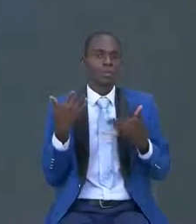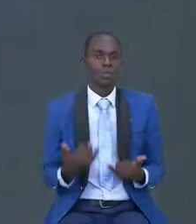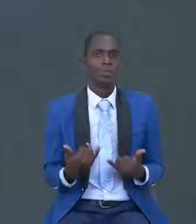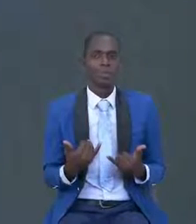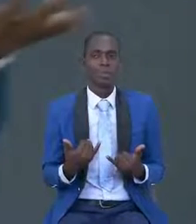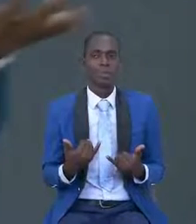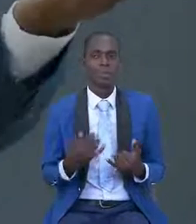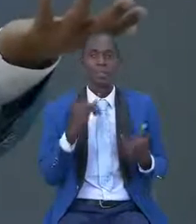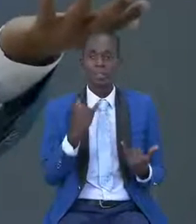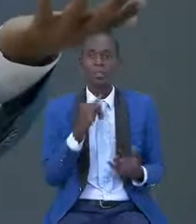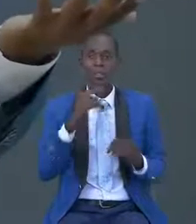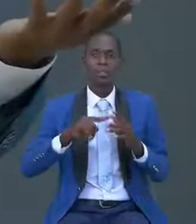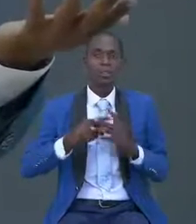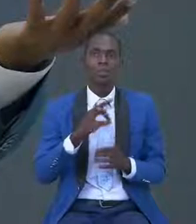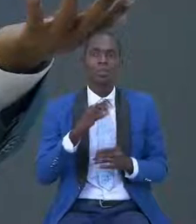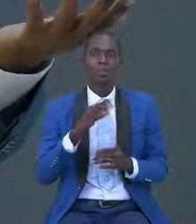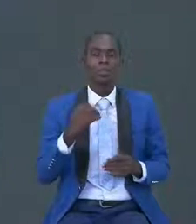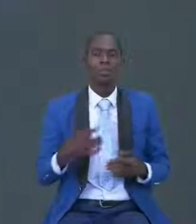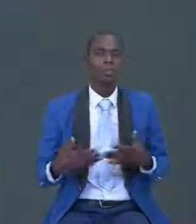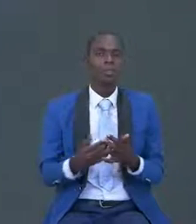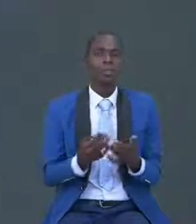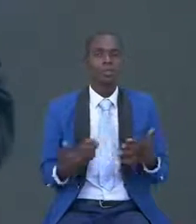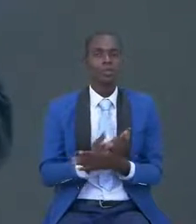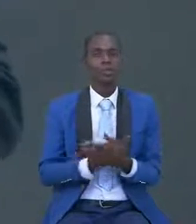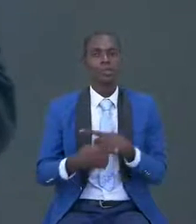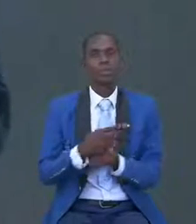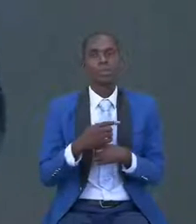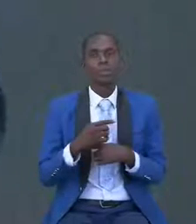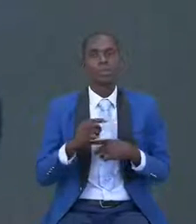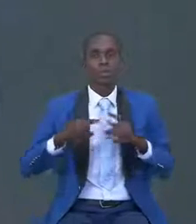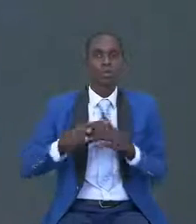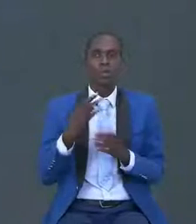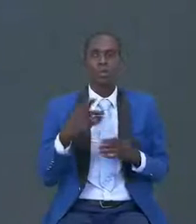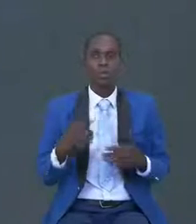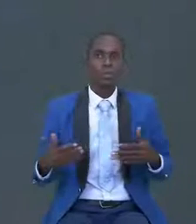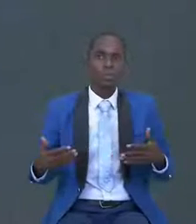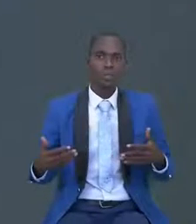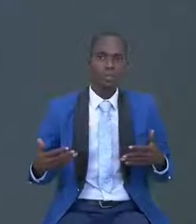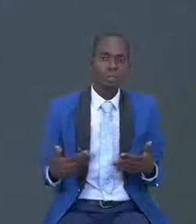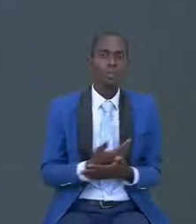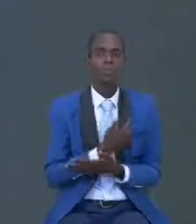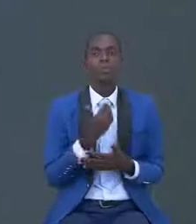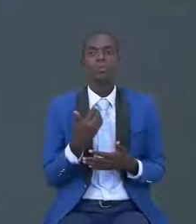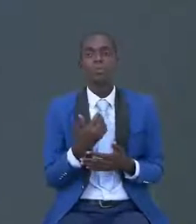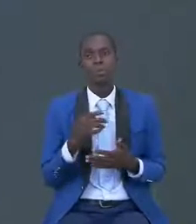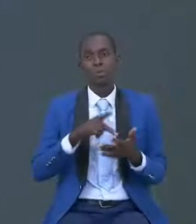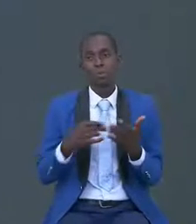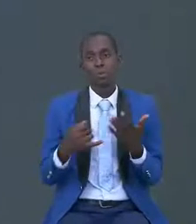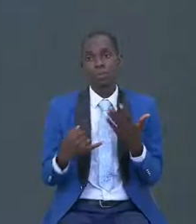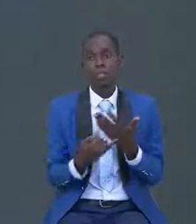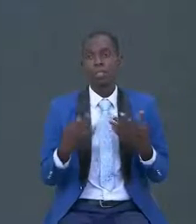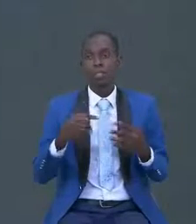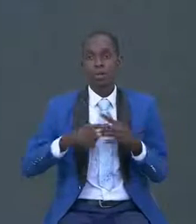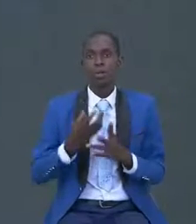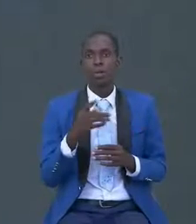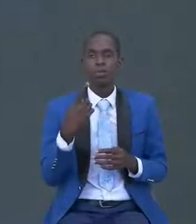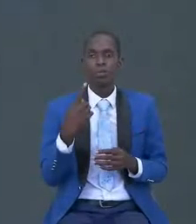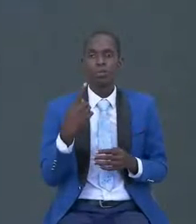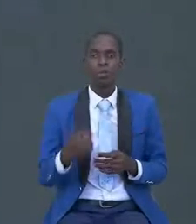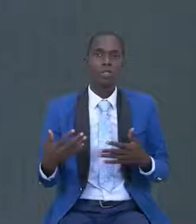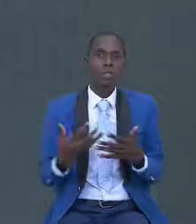le commencement d'un nouveau jour, le commencement d'un nouveau projet et le commencement d'une